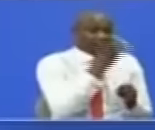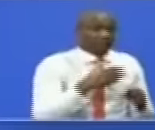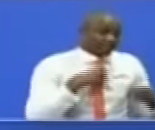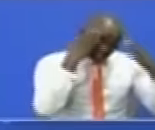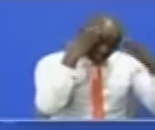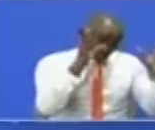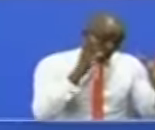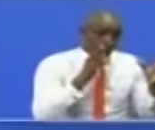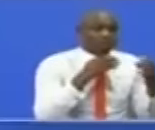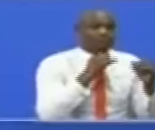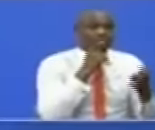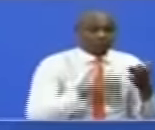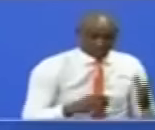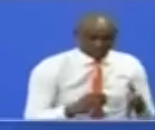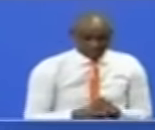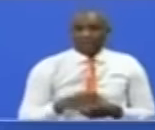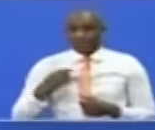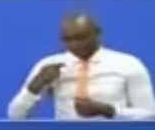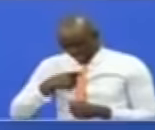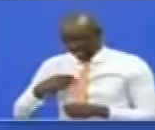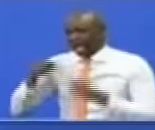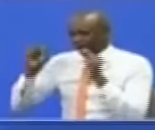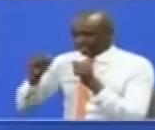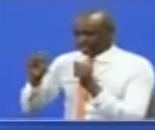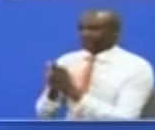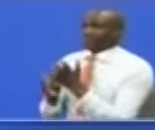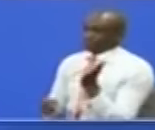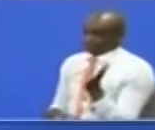wametumwa kutekeleza mambo fulani. Nakubaliana na Dismas ya kwamba